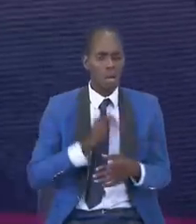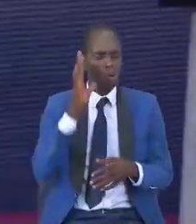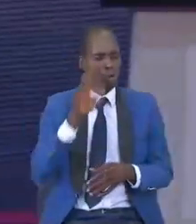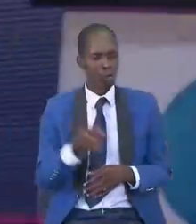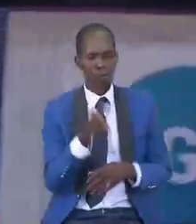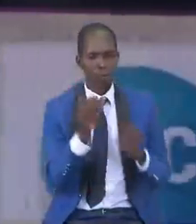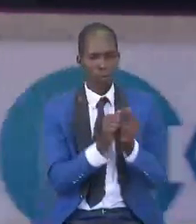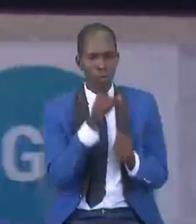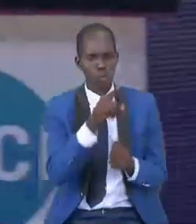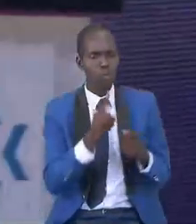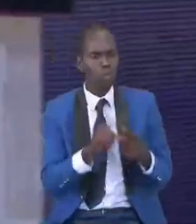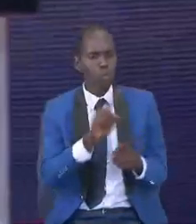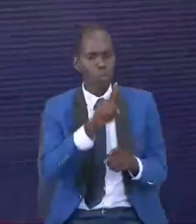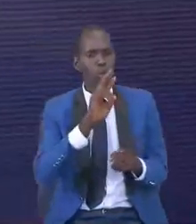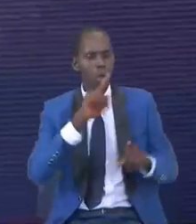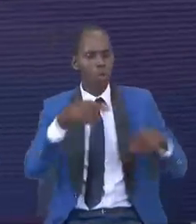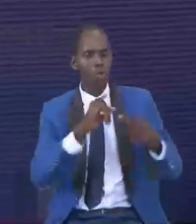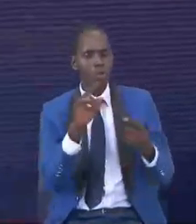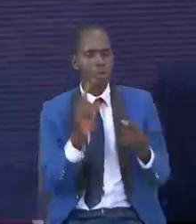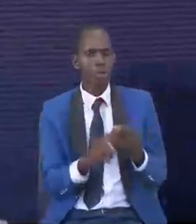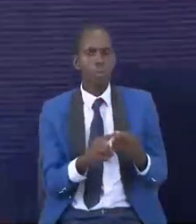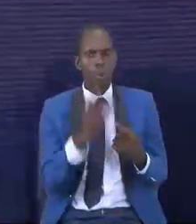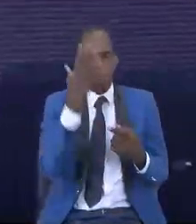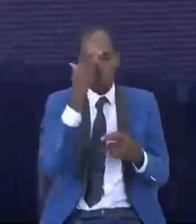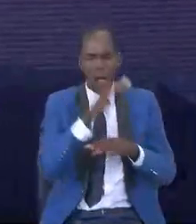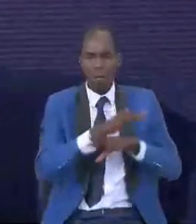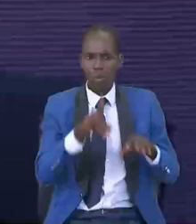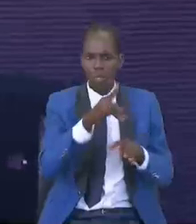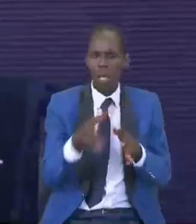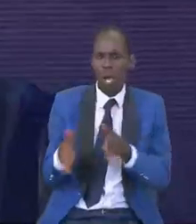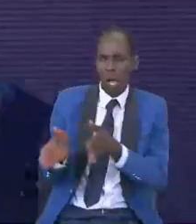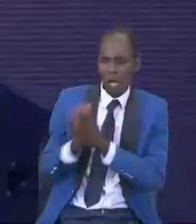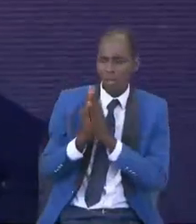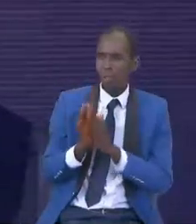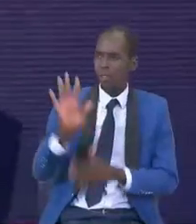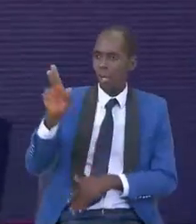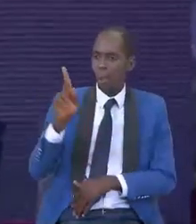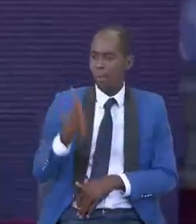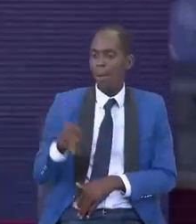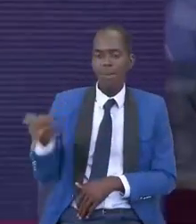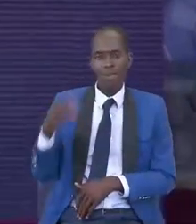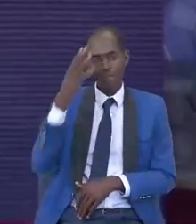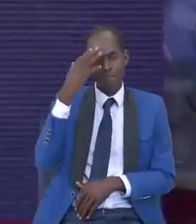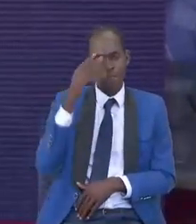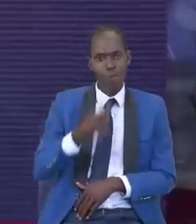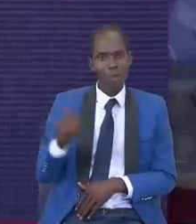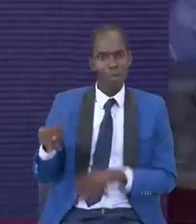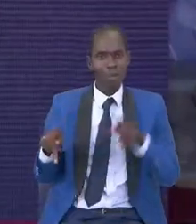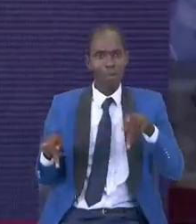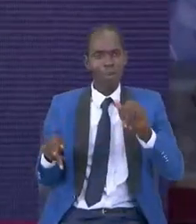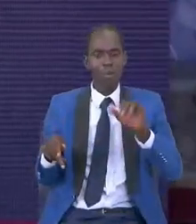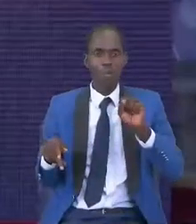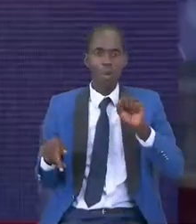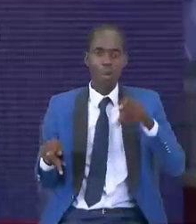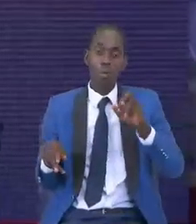telle destination. Pourquoi est-ce qu'ils n'ont pas demandé où est son passeport de nos jours à l'époque? Peut-être s'il n'y avait pas de passeport, peut-être